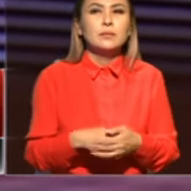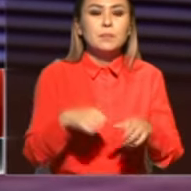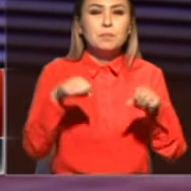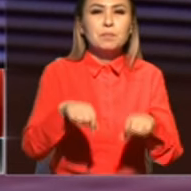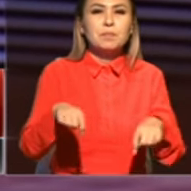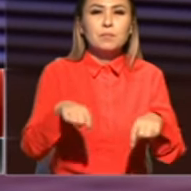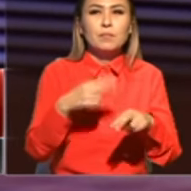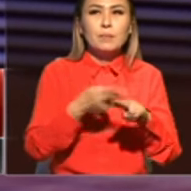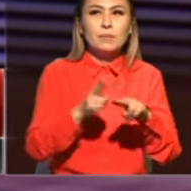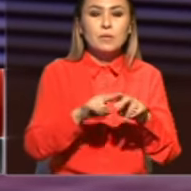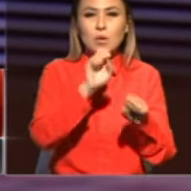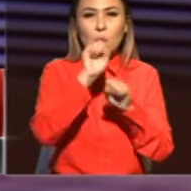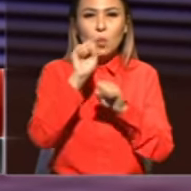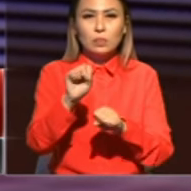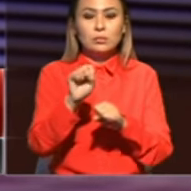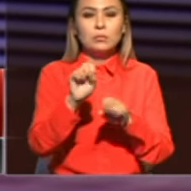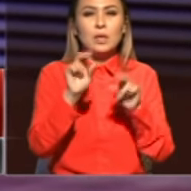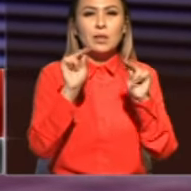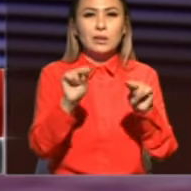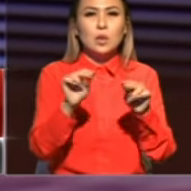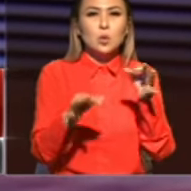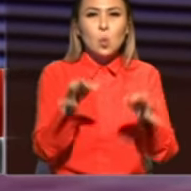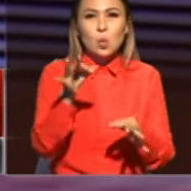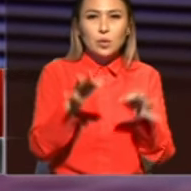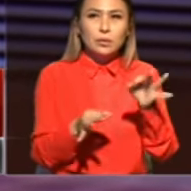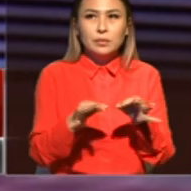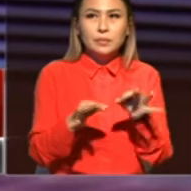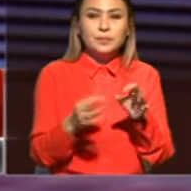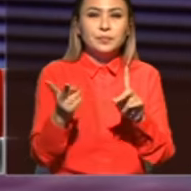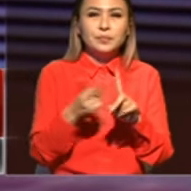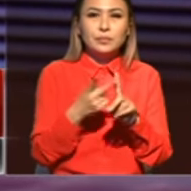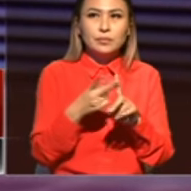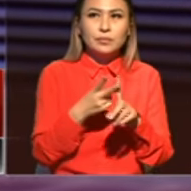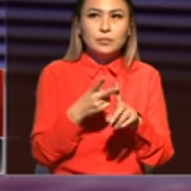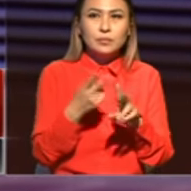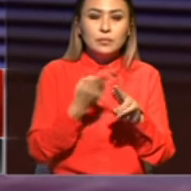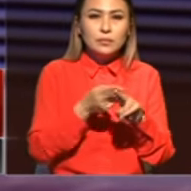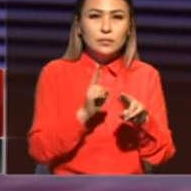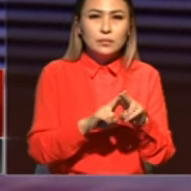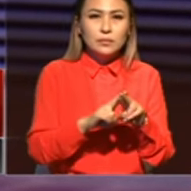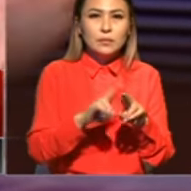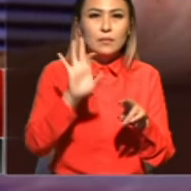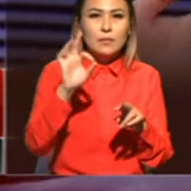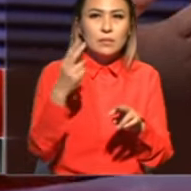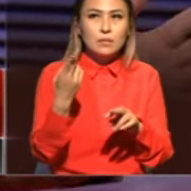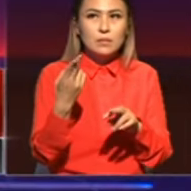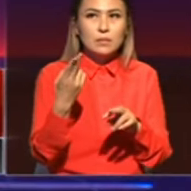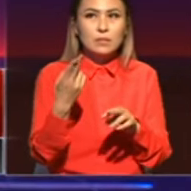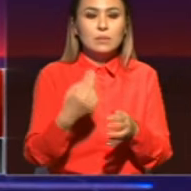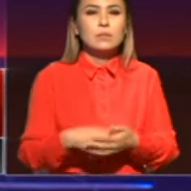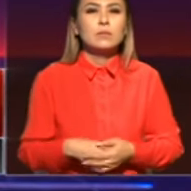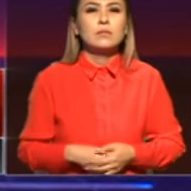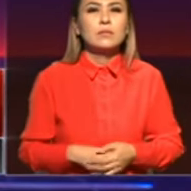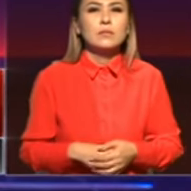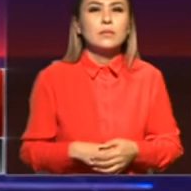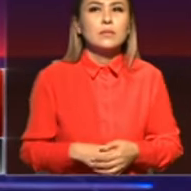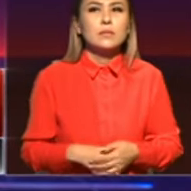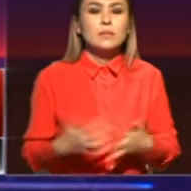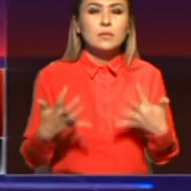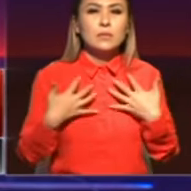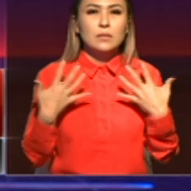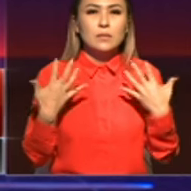қорғау, қорғаныс, әділ сот тағы басқа. Екінші бұл әлеуметтік функция жаңағы Ерекең айтқандай